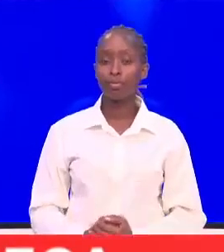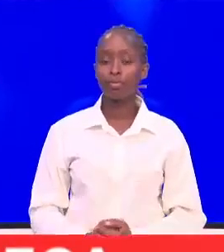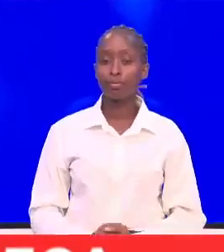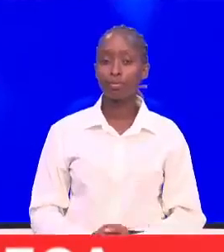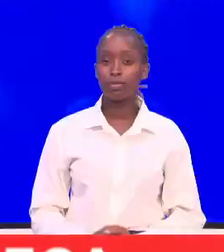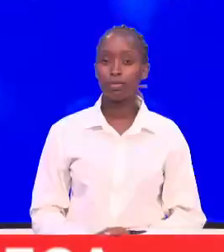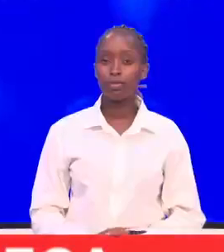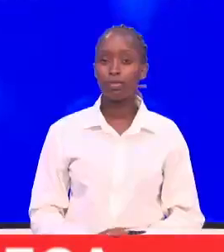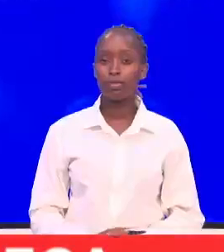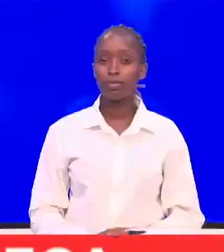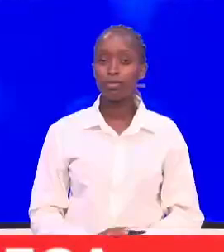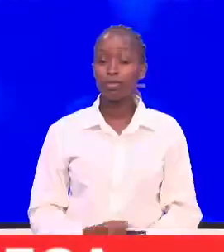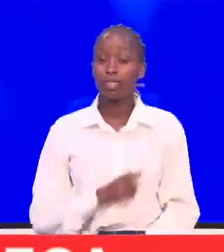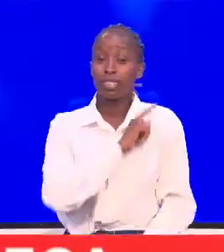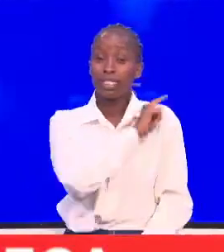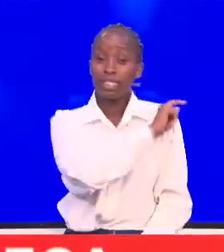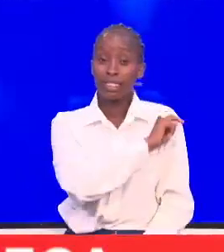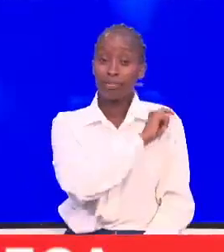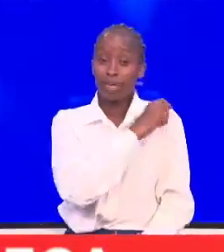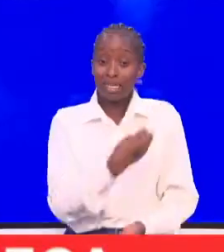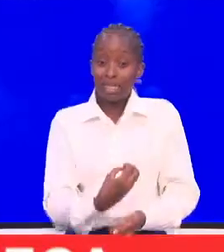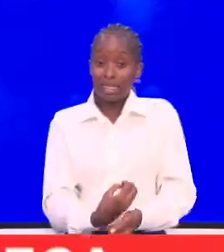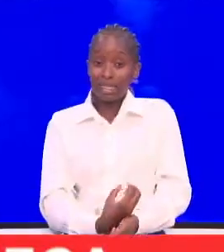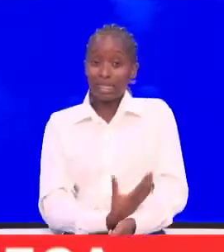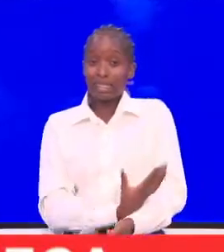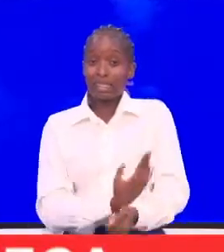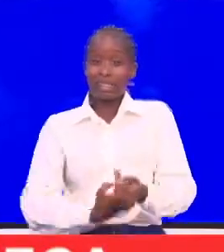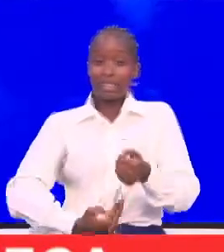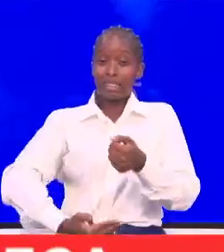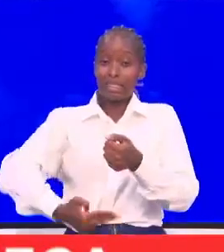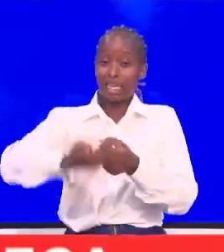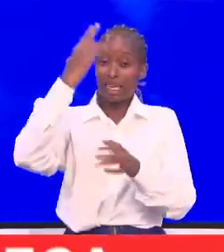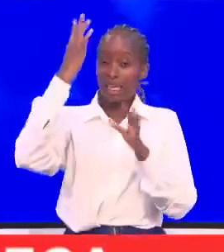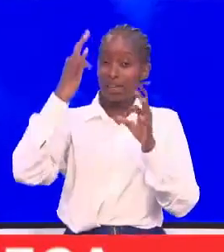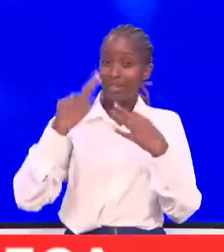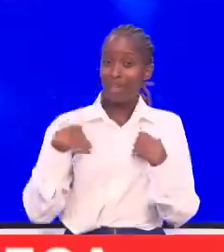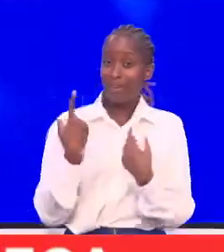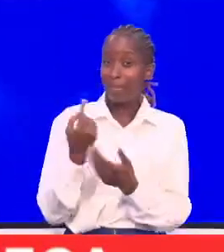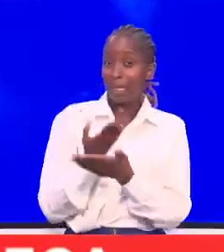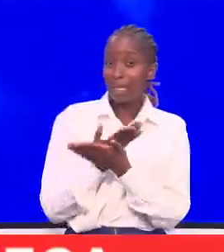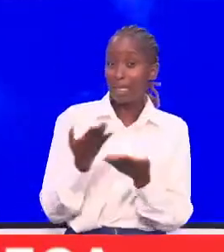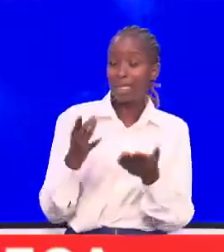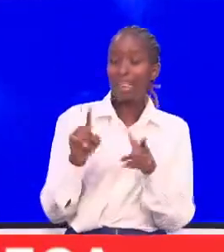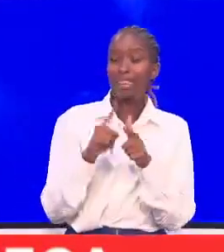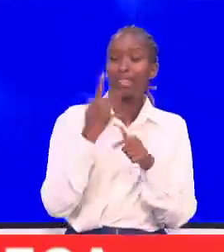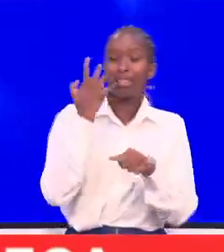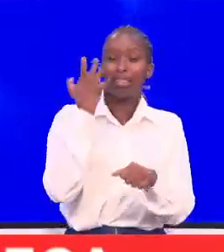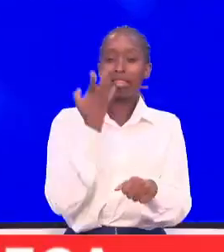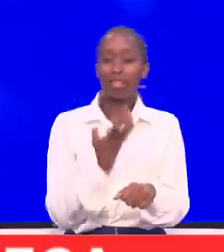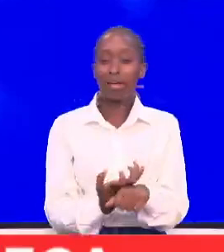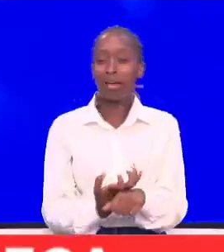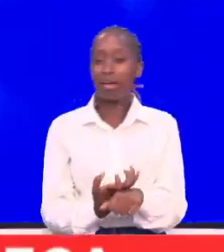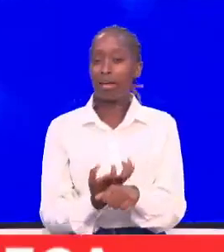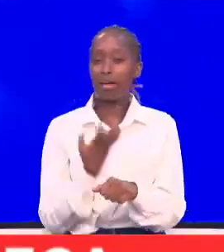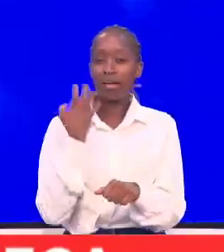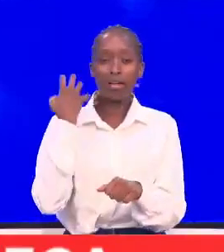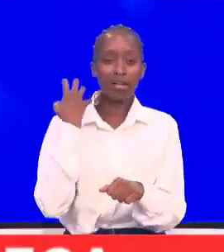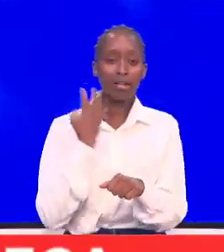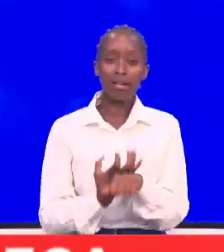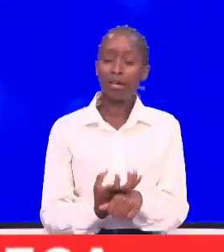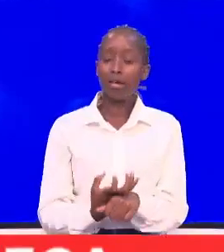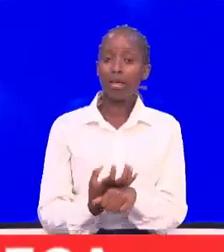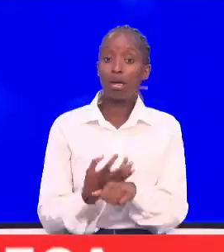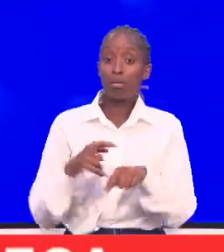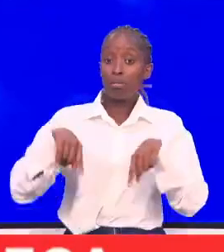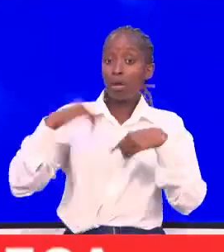Treatment ya kansa for sure iko juu. Kama una hela uwezi, ni ngumu sana, ni short, ni ngumu. Pia ningeomba